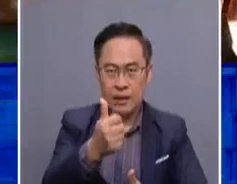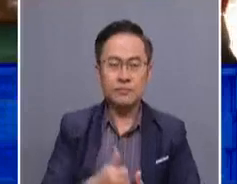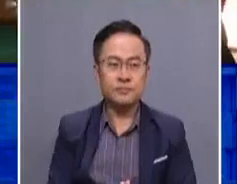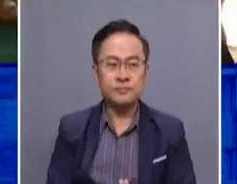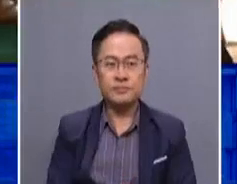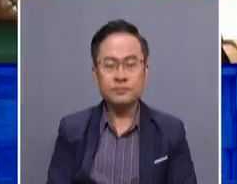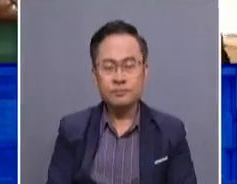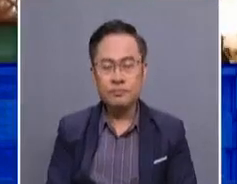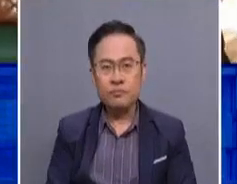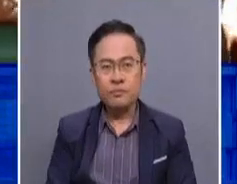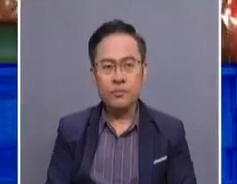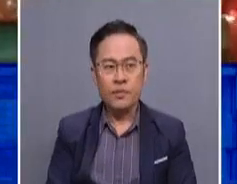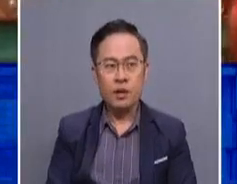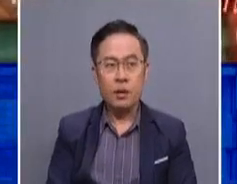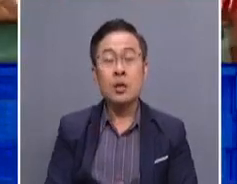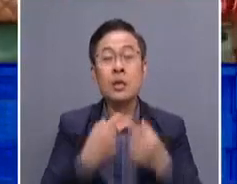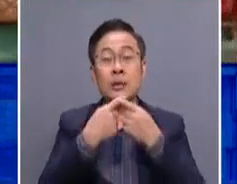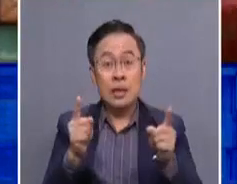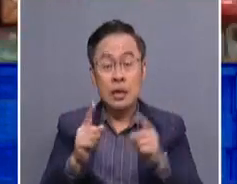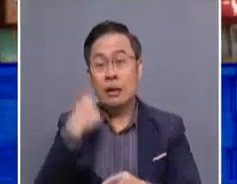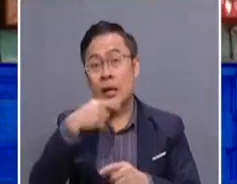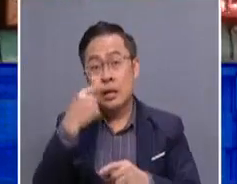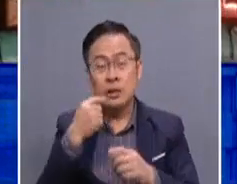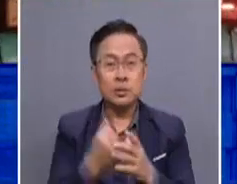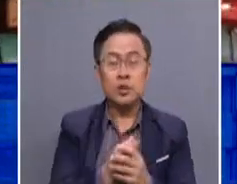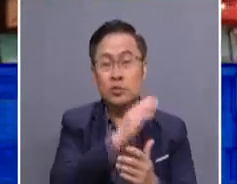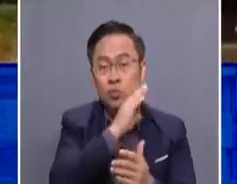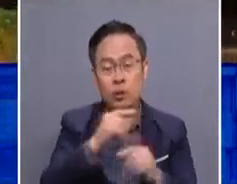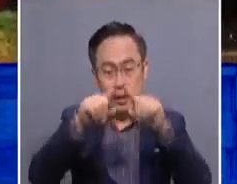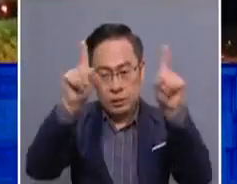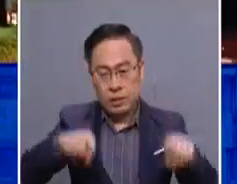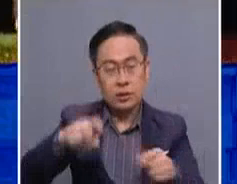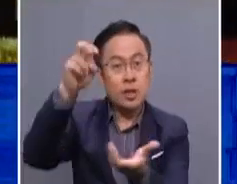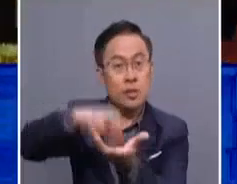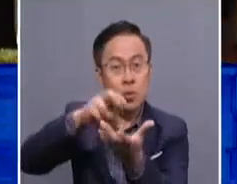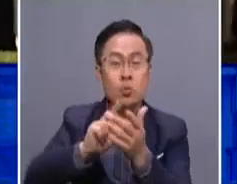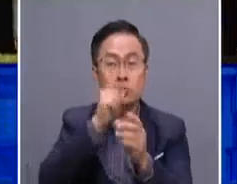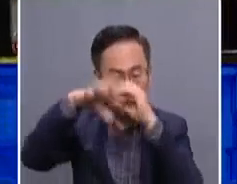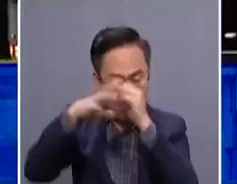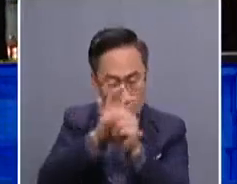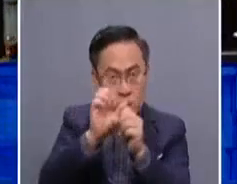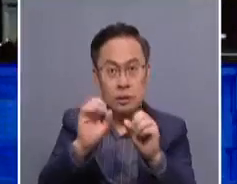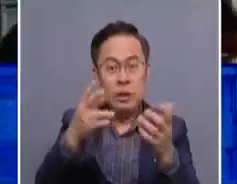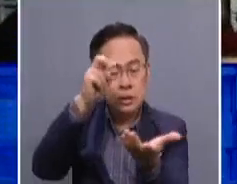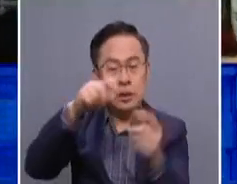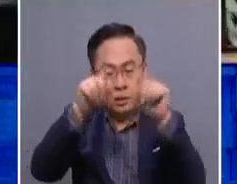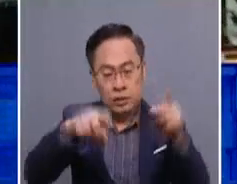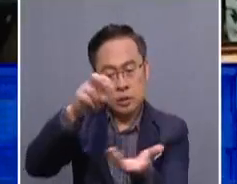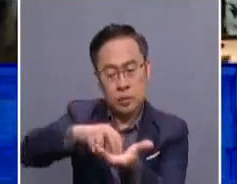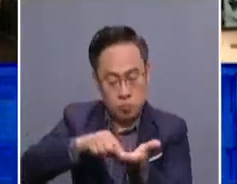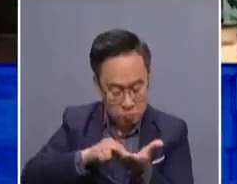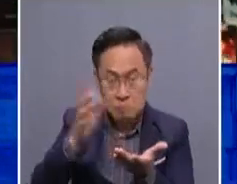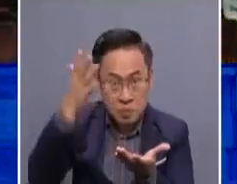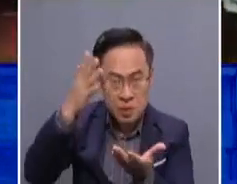ไปซื้อของในตลาดได้ถ้าหากใครที่มาแล้วไม่มีหนังสือรับรองว่าไม่ติดเชื้อไม่อนุญาตให้เข้าไป